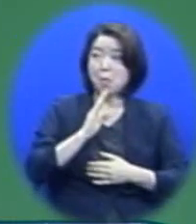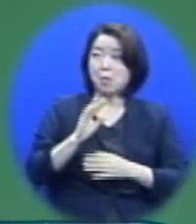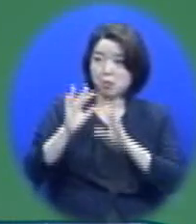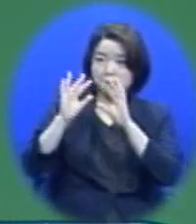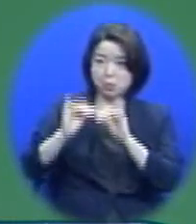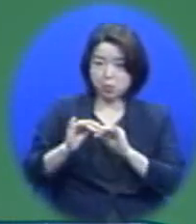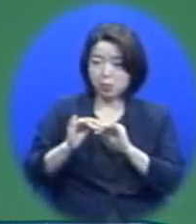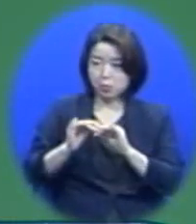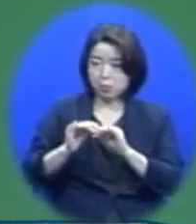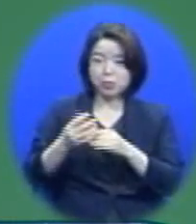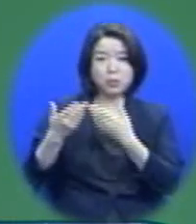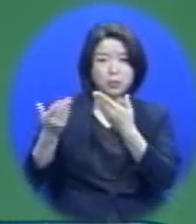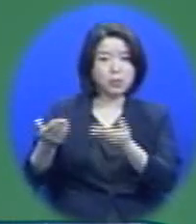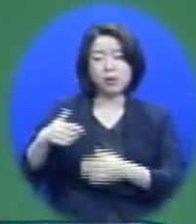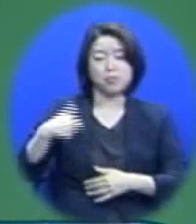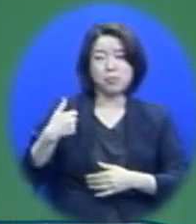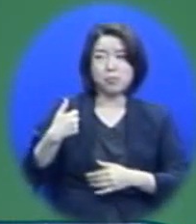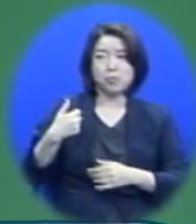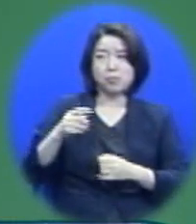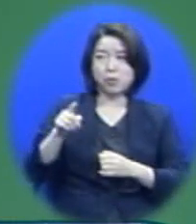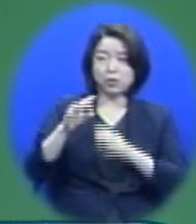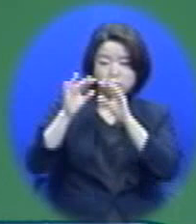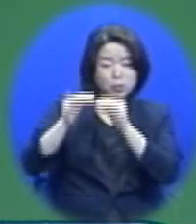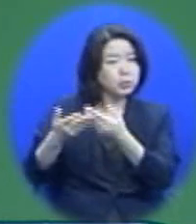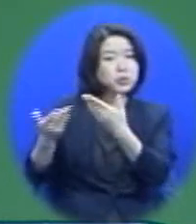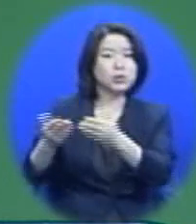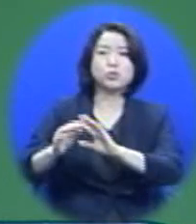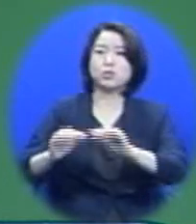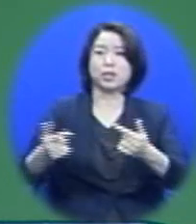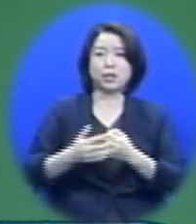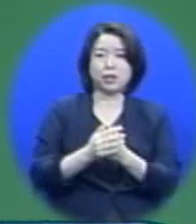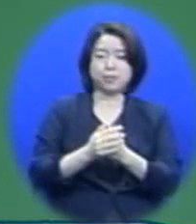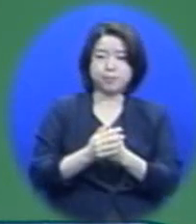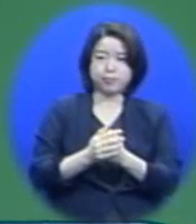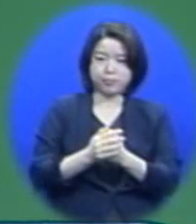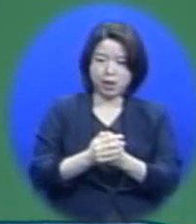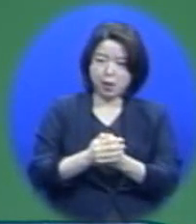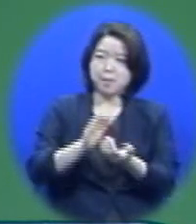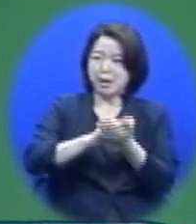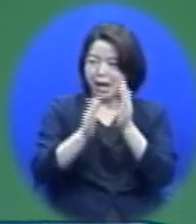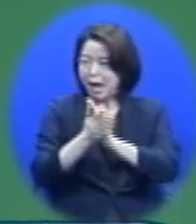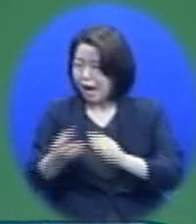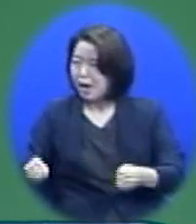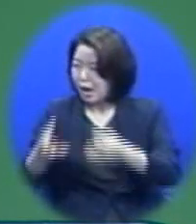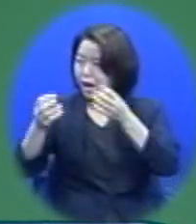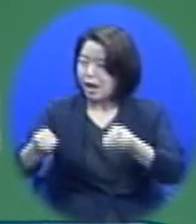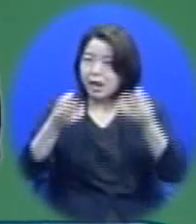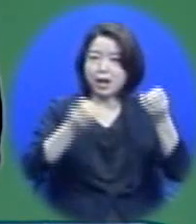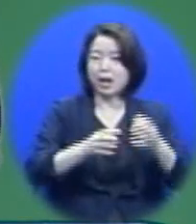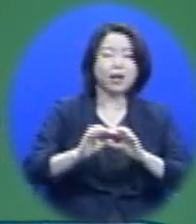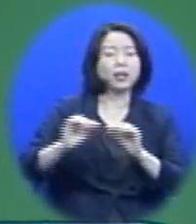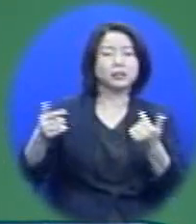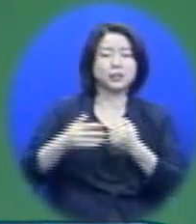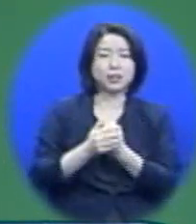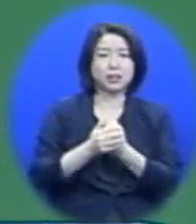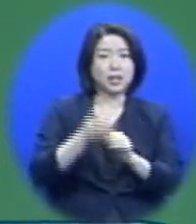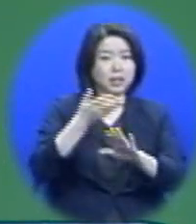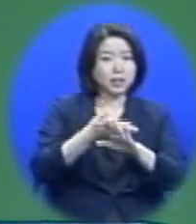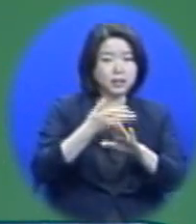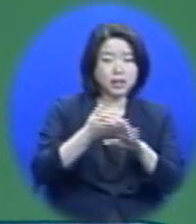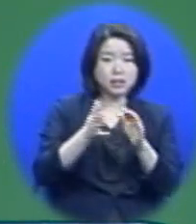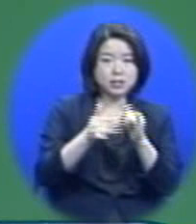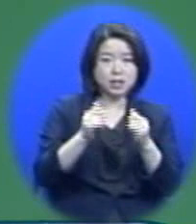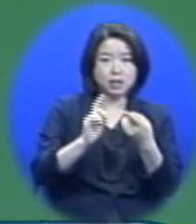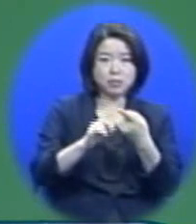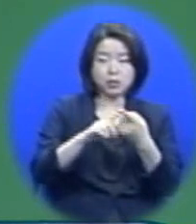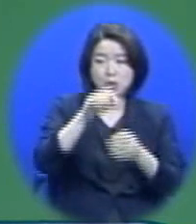몰랐는데. 여러분, 이렇게 하면 안 됩니다. 그렇게 맞장구 치면 큰일 납니다. 누가 다른 사람에 대해서 뭔가 안 좋은